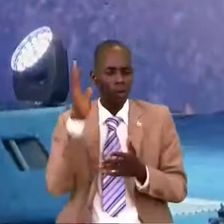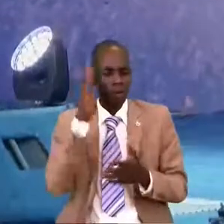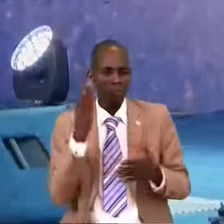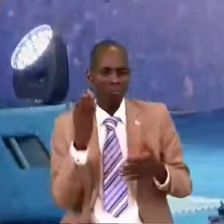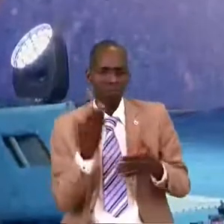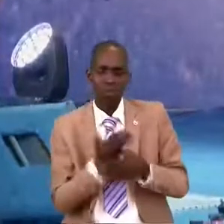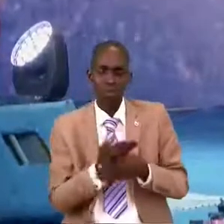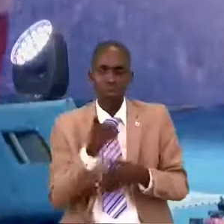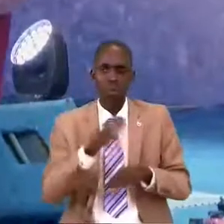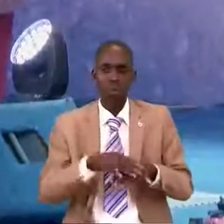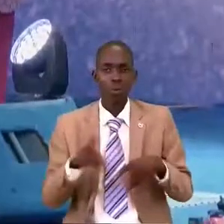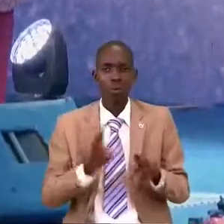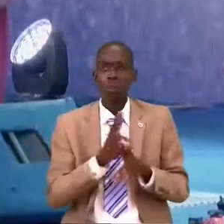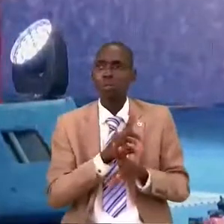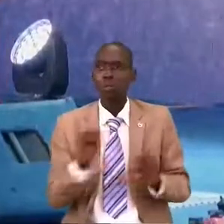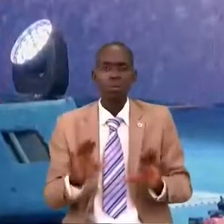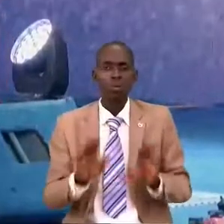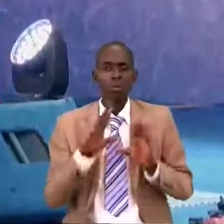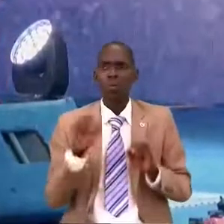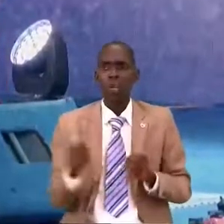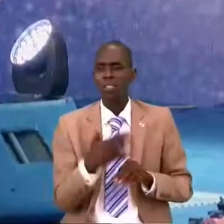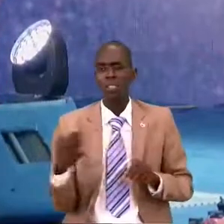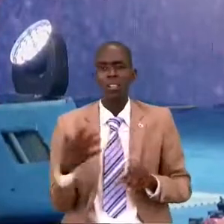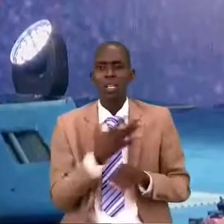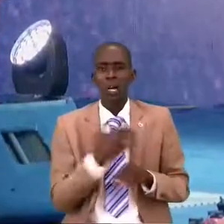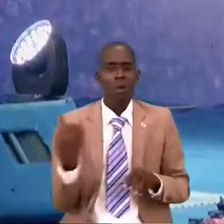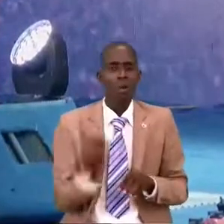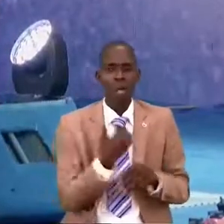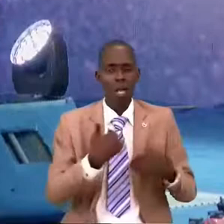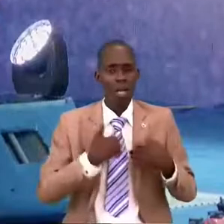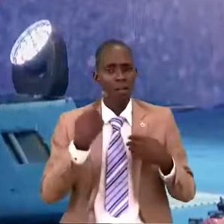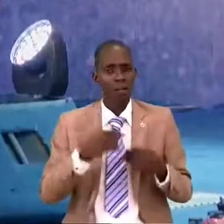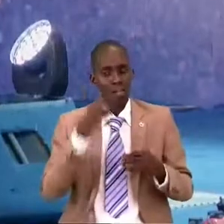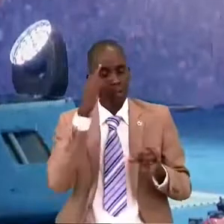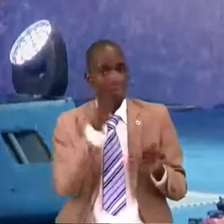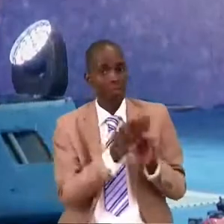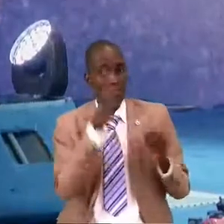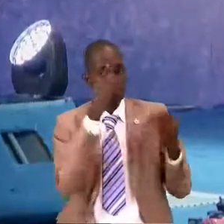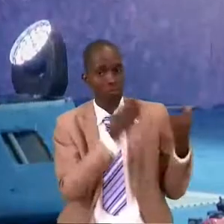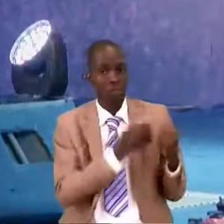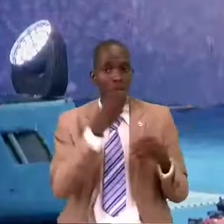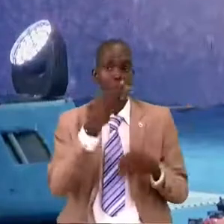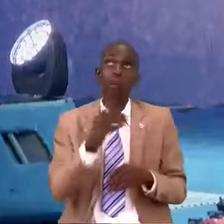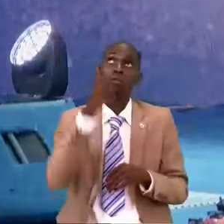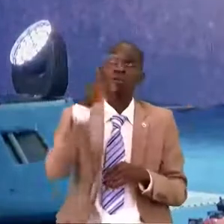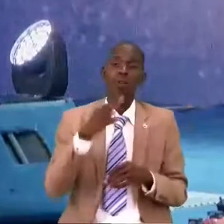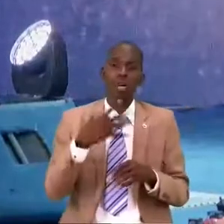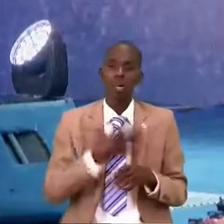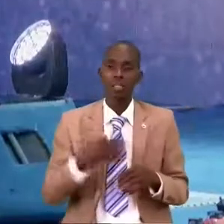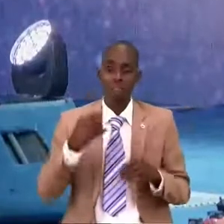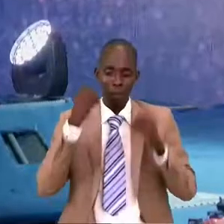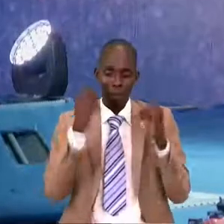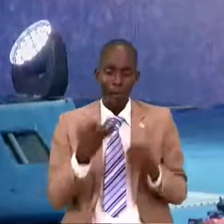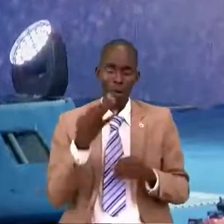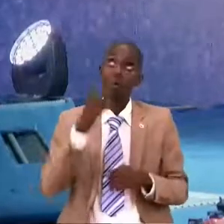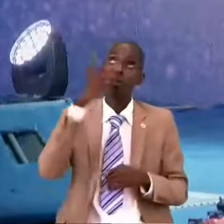Dieu seulement. Et la puissance de Dieu agit en toi. Et la miséricorde du Seigneur et la grâce. Quand il n'y a